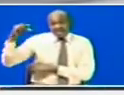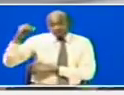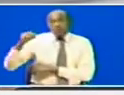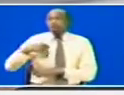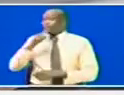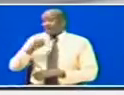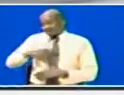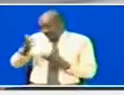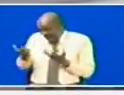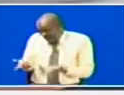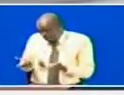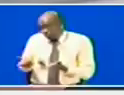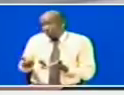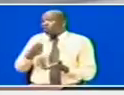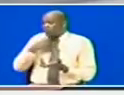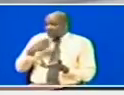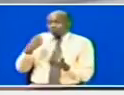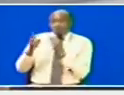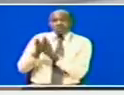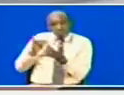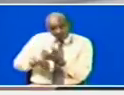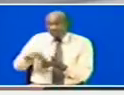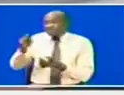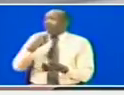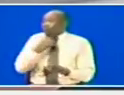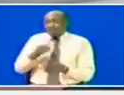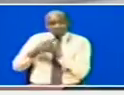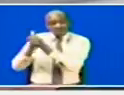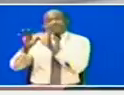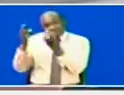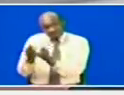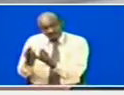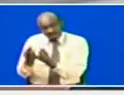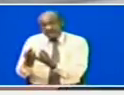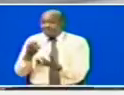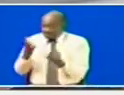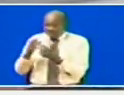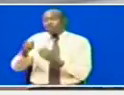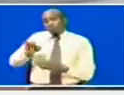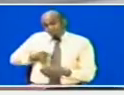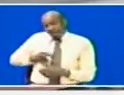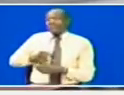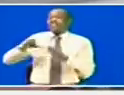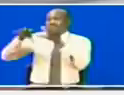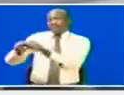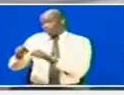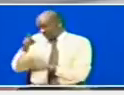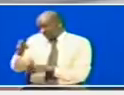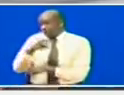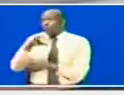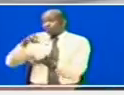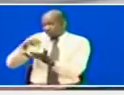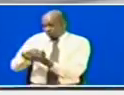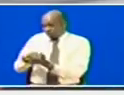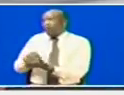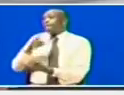ambavyo yeye anataka kutangamana na mke na kuweza kuwa yeye ndio kiongozi pale nyumbani. Akaja mtu mwingine wa kuitilafiana na uongozi wake, basi mwanamume